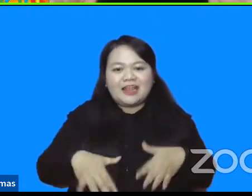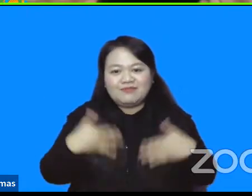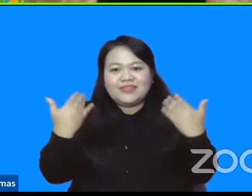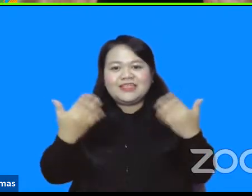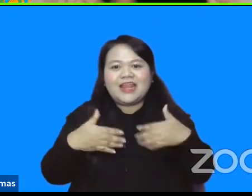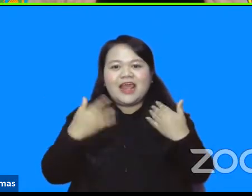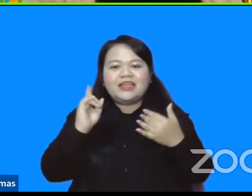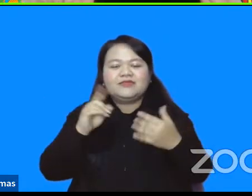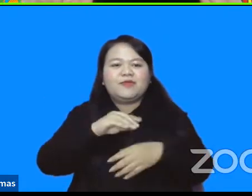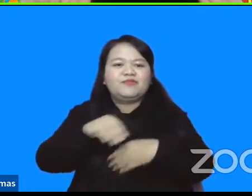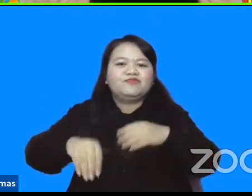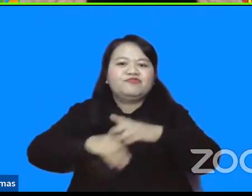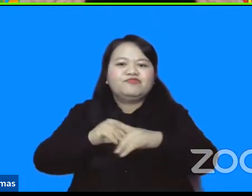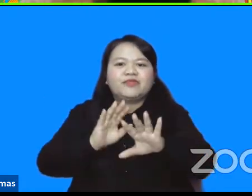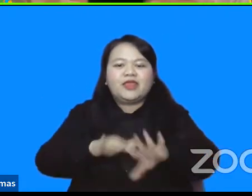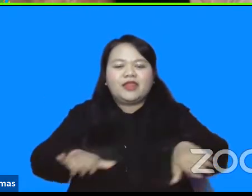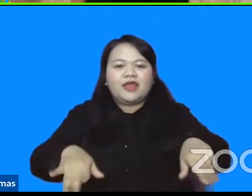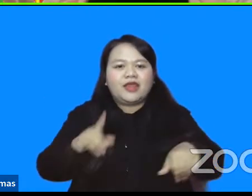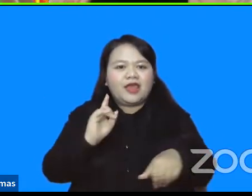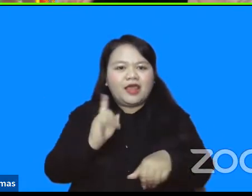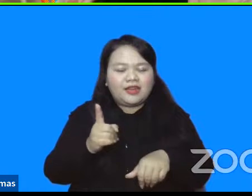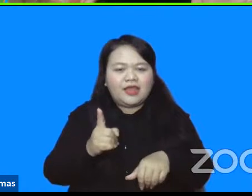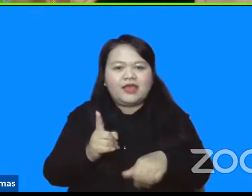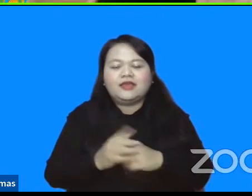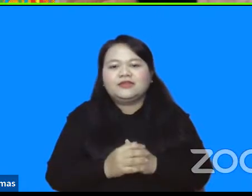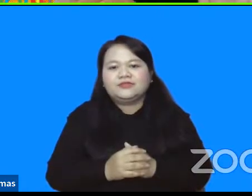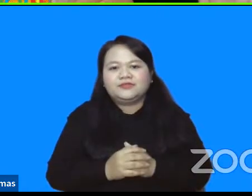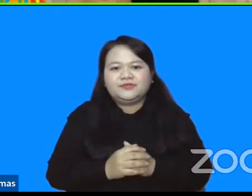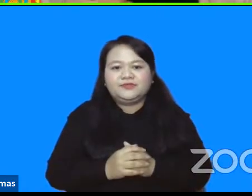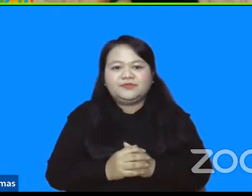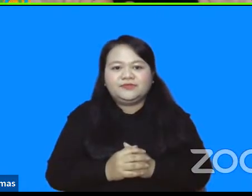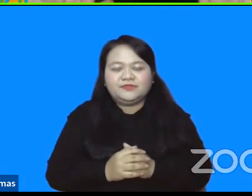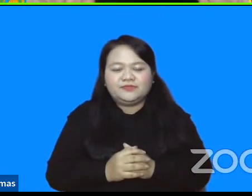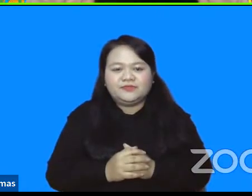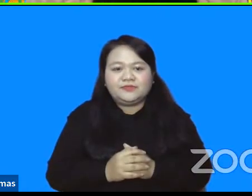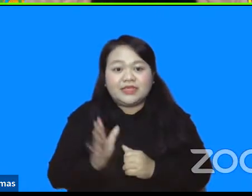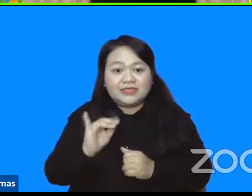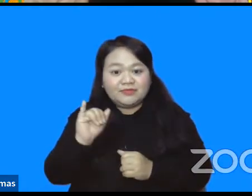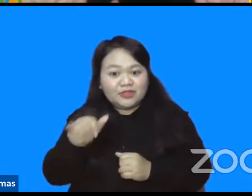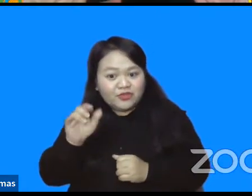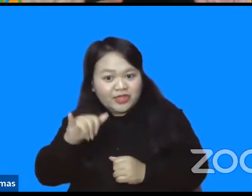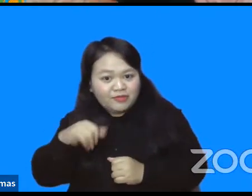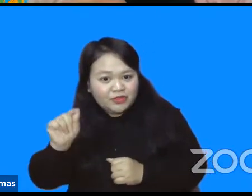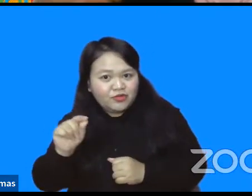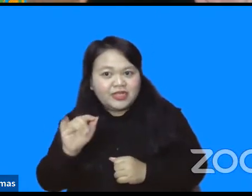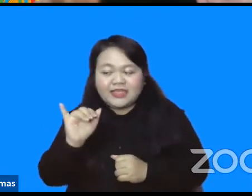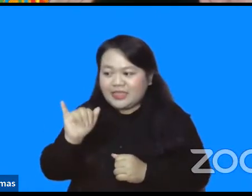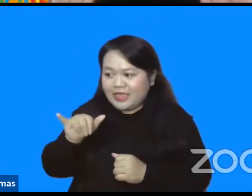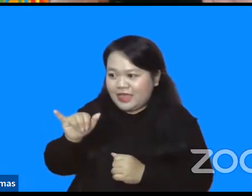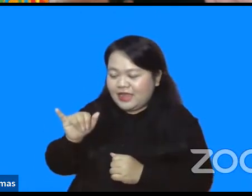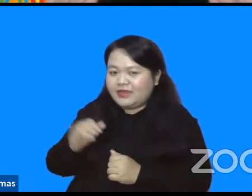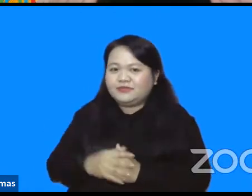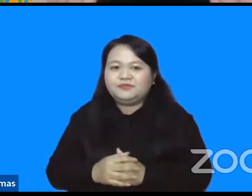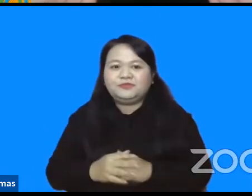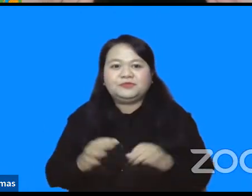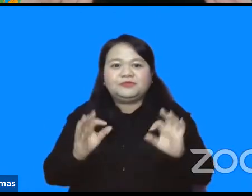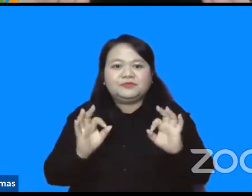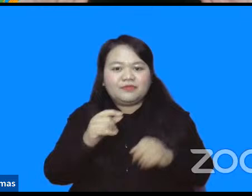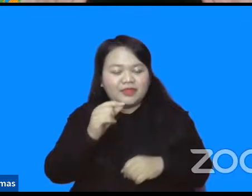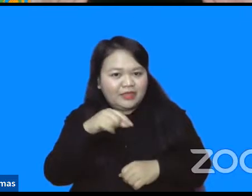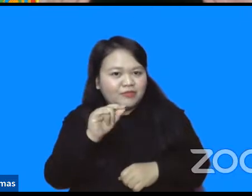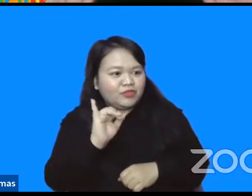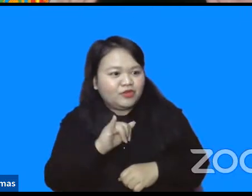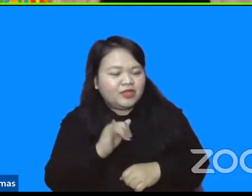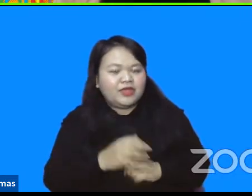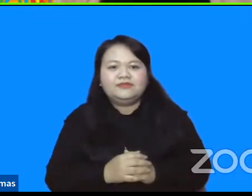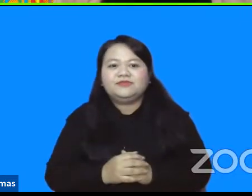karena ada keterlibatan anak-anak di sana. Mungkin seperti itu ya Bunda Endah dan juga Bunda Uung. Iya. Oke. Ya betul.